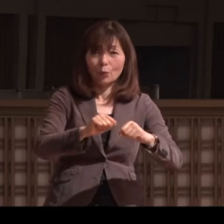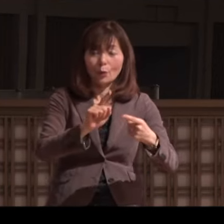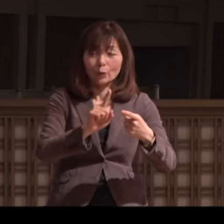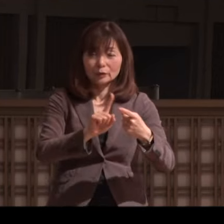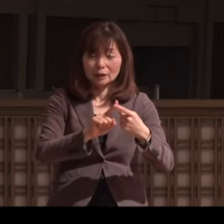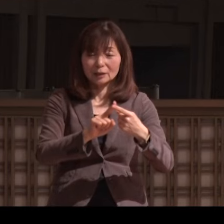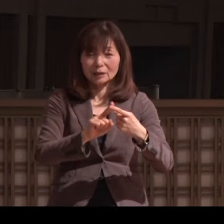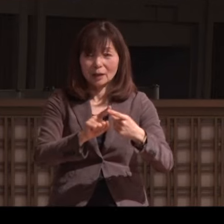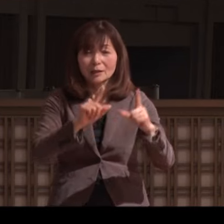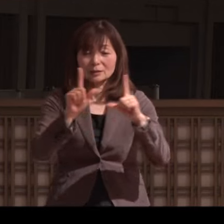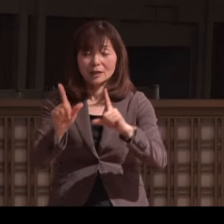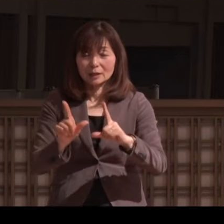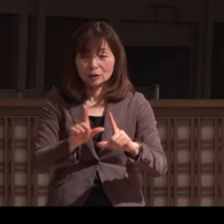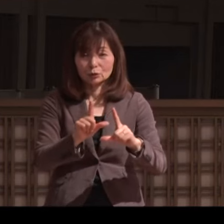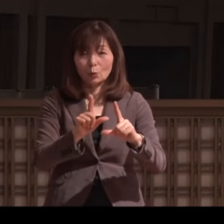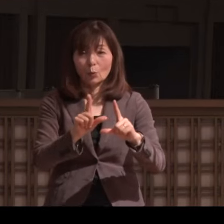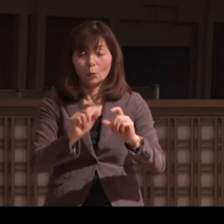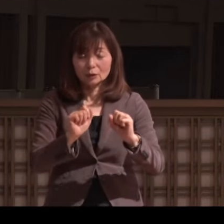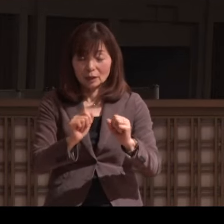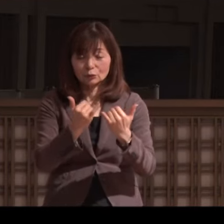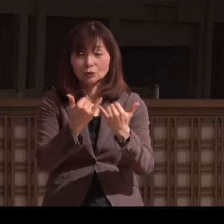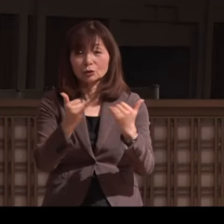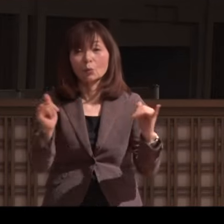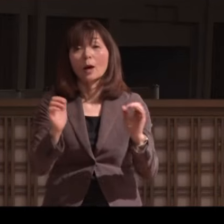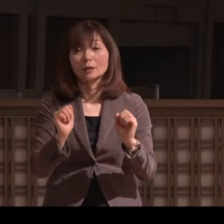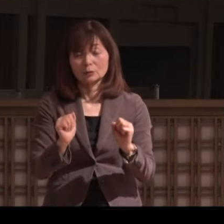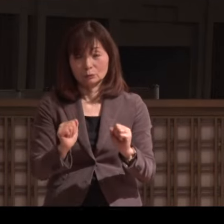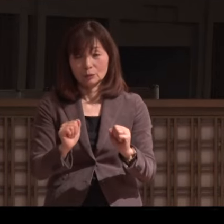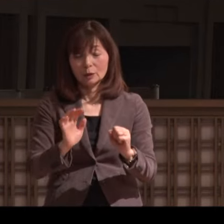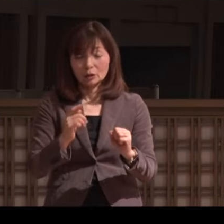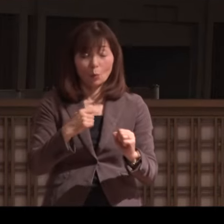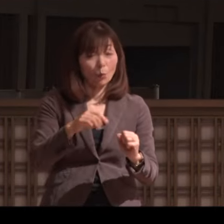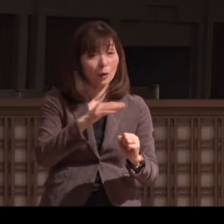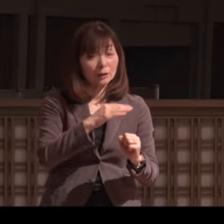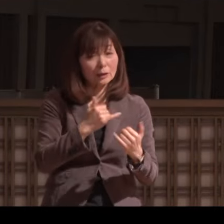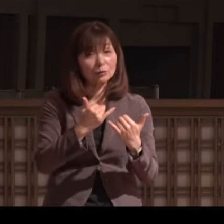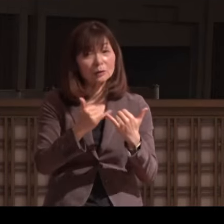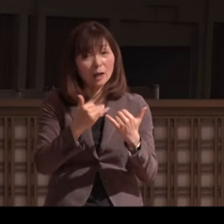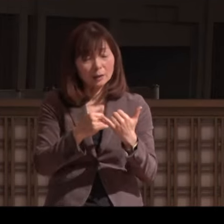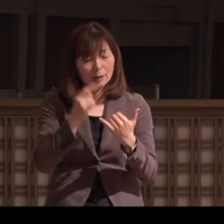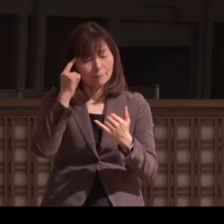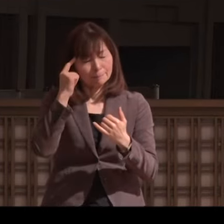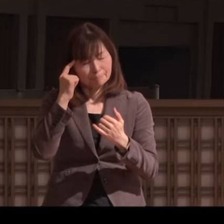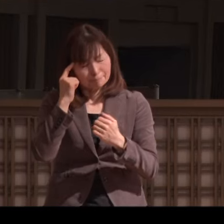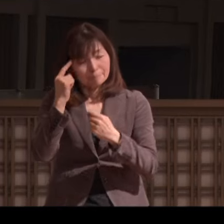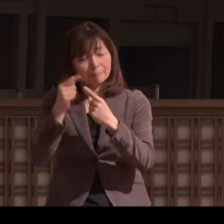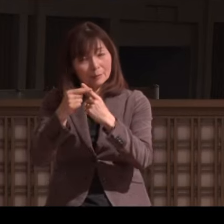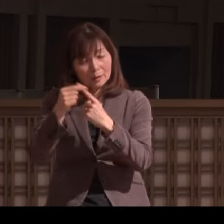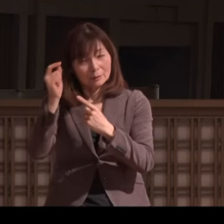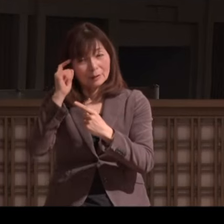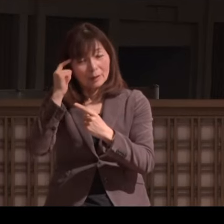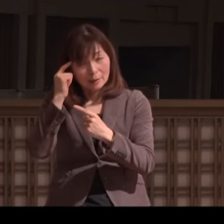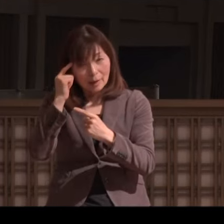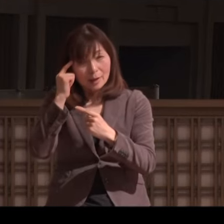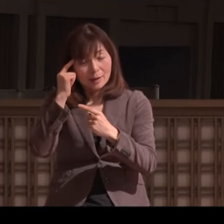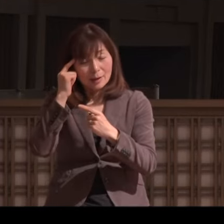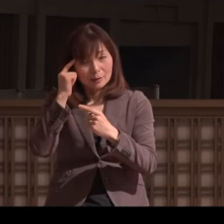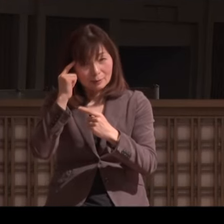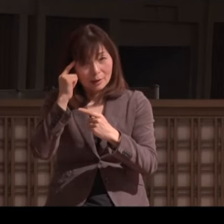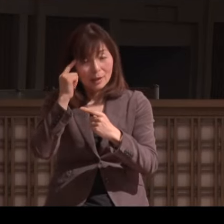生活してる人たちいるけど私たちのように鋭く頭で考え洞窟の中の影だけ見てるんではなく